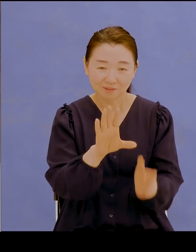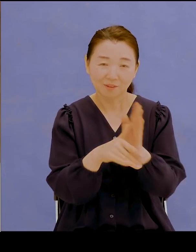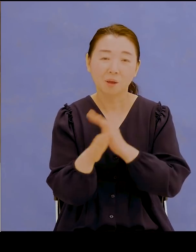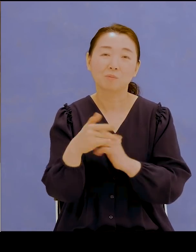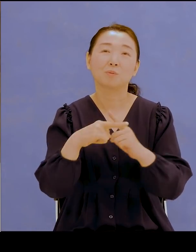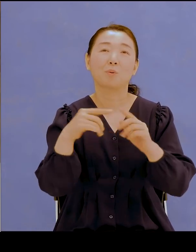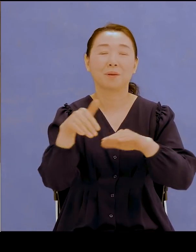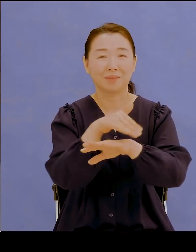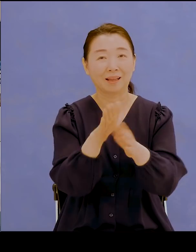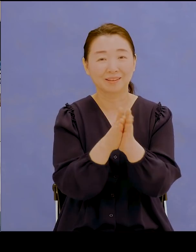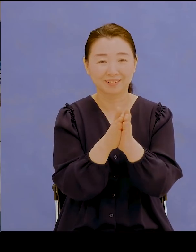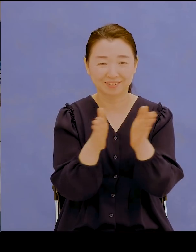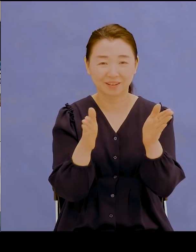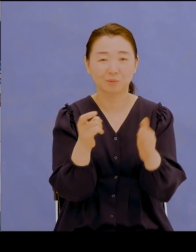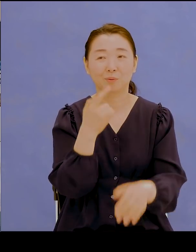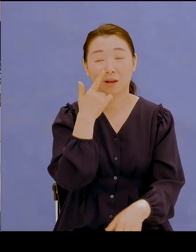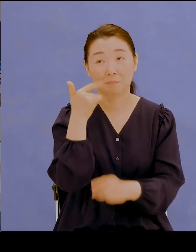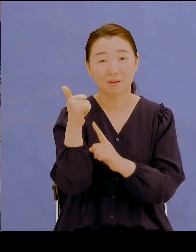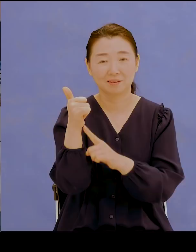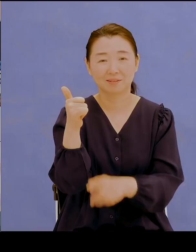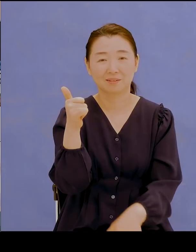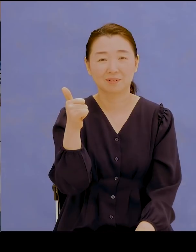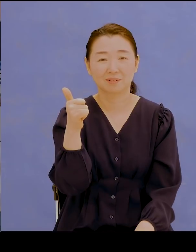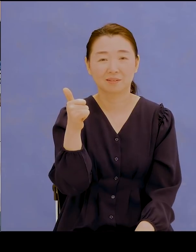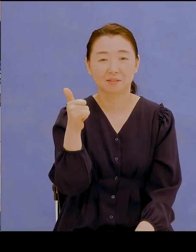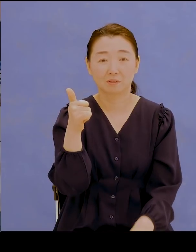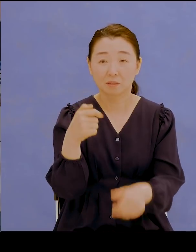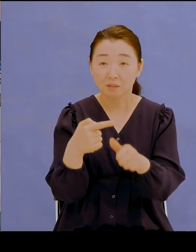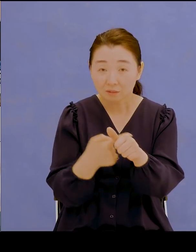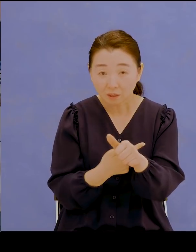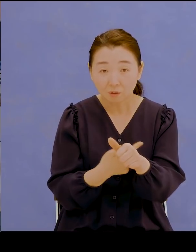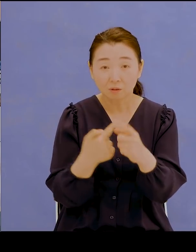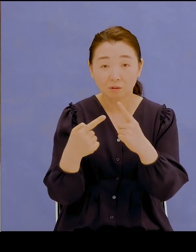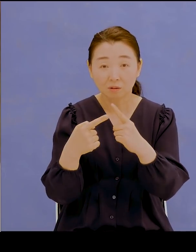그때부터 이제 교회를 다니시고 아빠도 이제 자연스럽게.